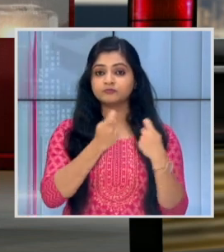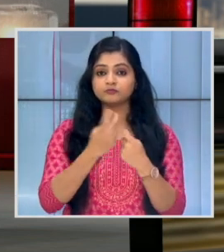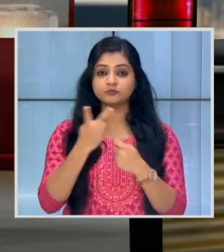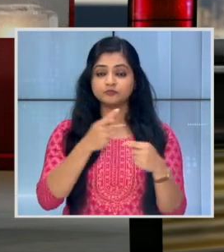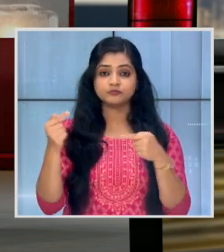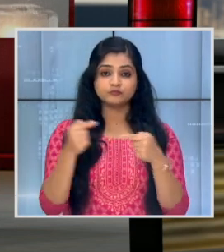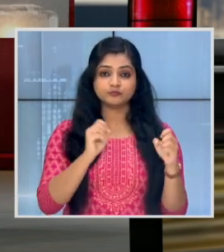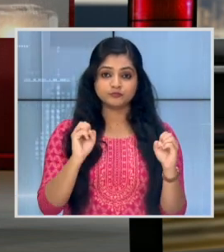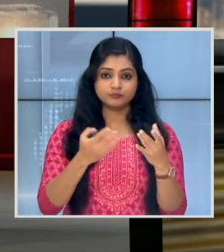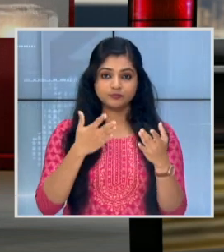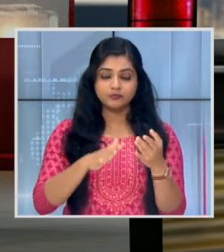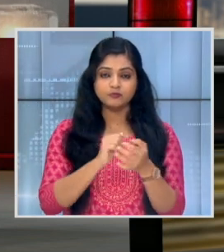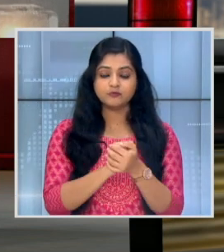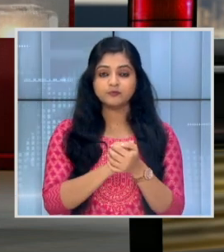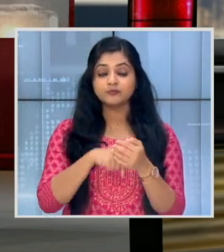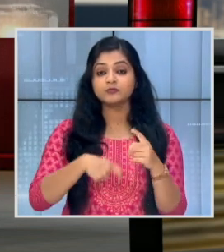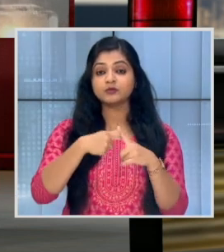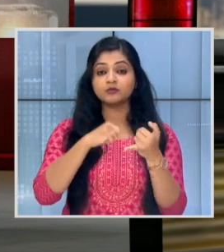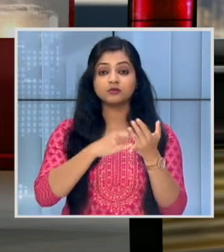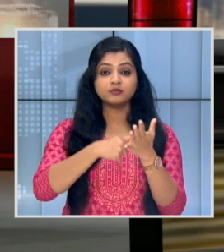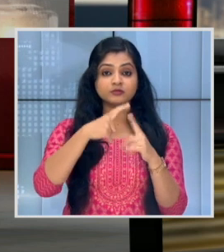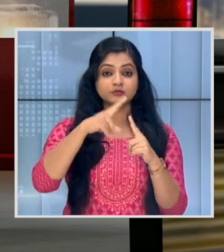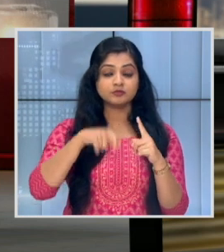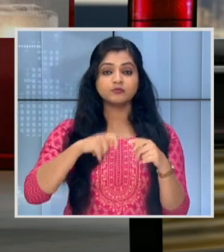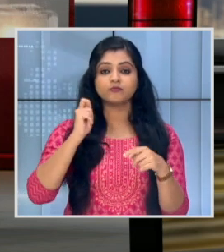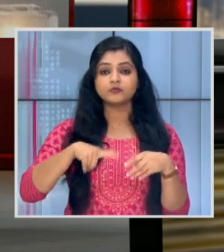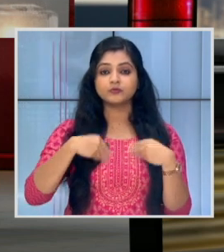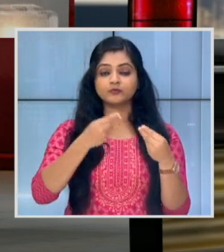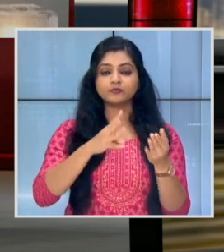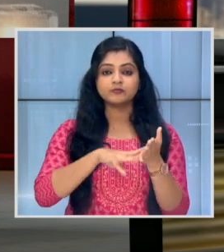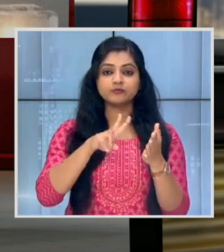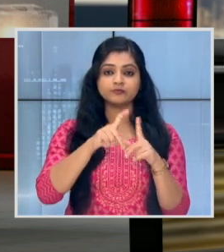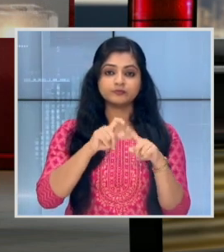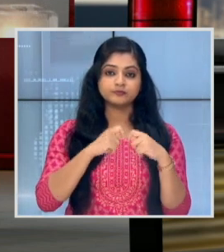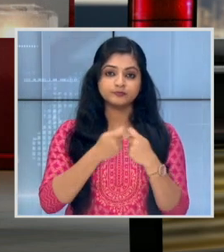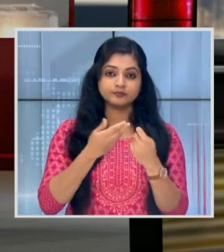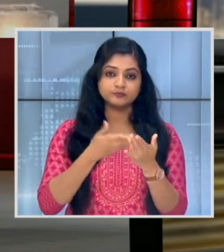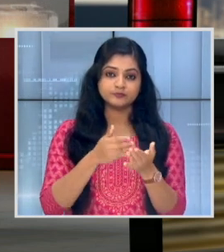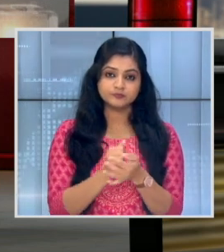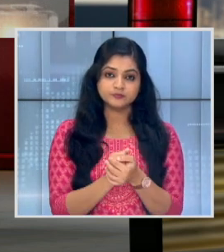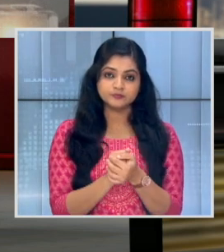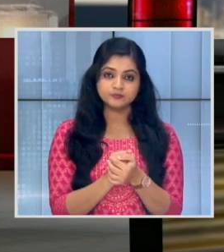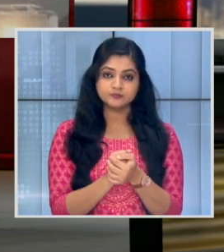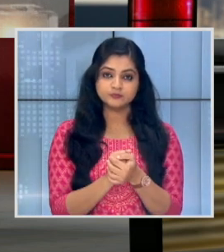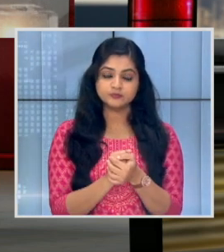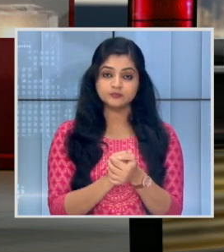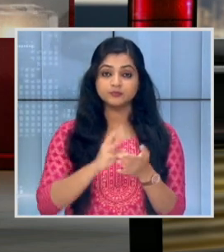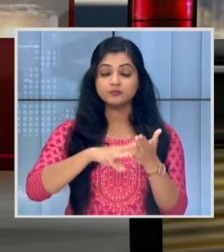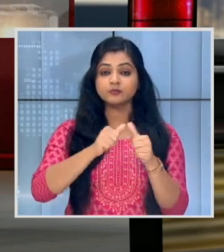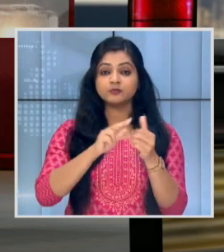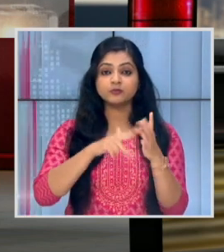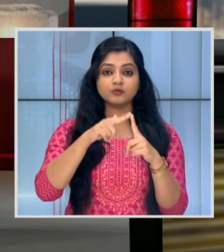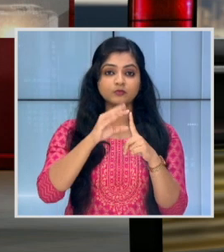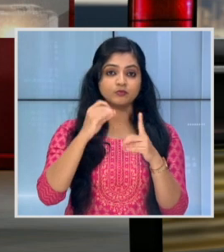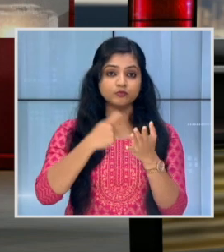എന്നൊക്കെയുള്ള വ്യാഖ്യാനം വന്നത്. ഏതായാലും ഇപ്പോൾ KSRTC തന്നെ പിഴയിട്ടിരിക്കുകയാണ് MVD. ഷഫീദ് റാവുത്തറാണ് വിശദാംശങ്ങൾ നൽകിയത്. മണിപ്പൂർ